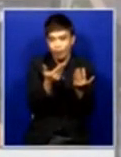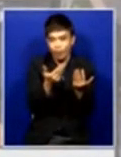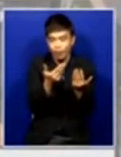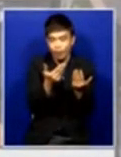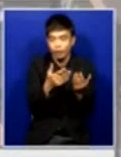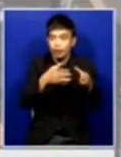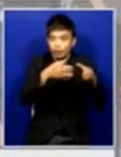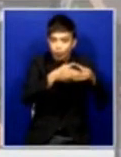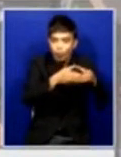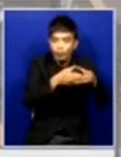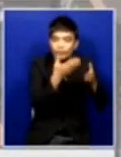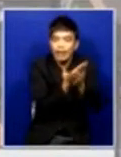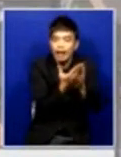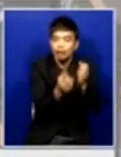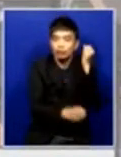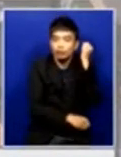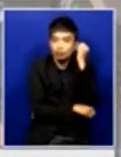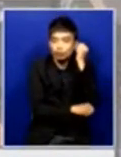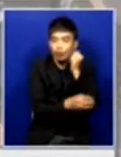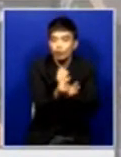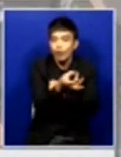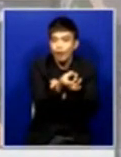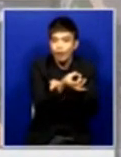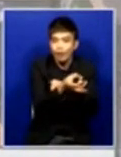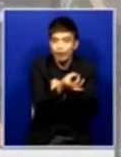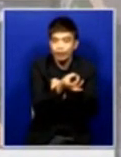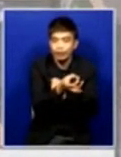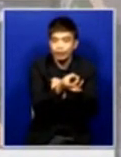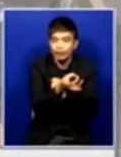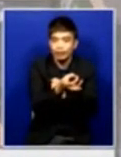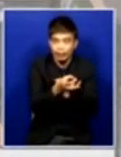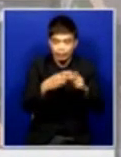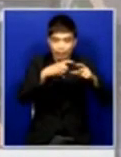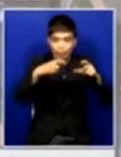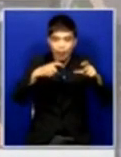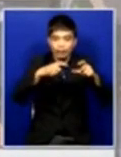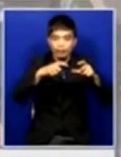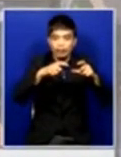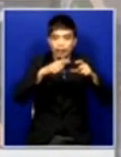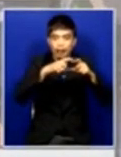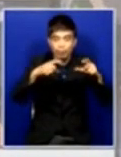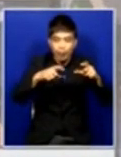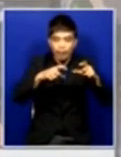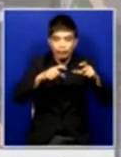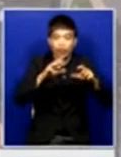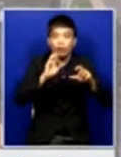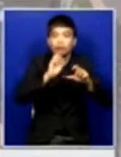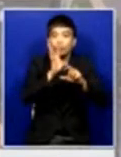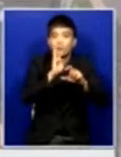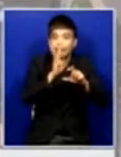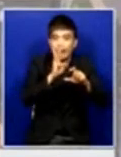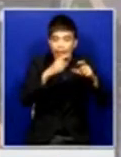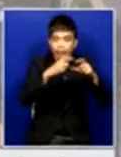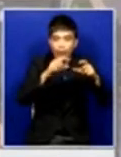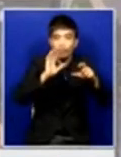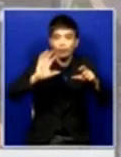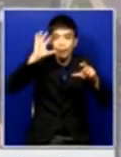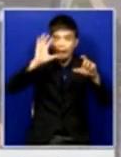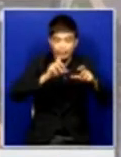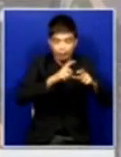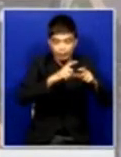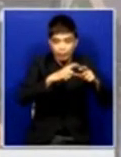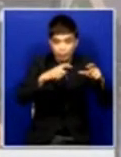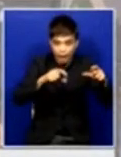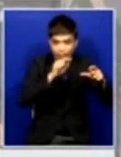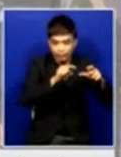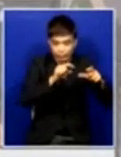ก็คือกลุ่มผู้มีรายได้น้อยที่ถือบัตรสวัสดิการแห่งรัฐอยู่อีก 2.4 ล้านคนที่ยังอยู่ใน